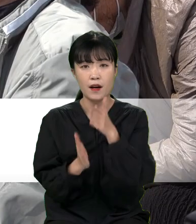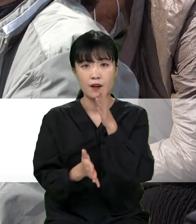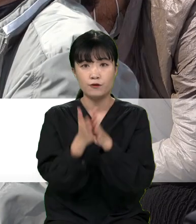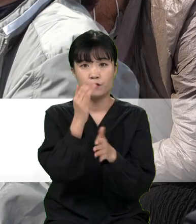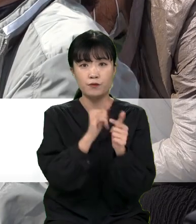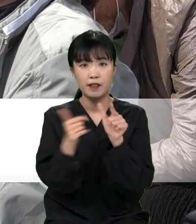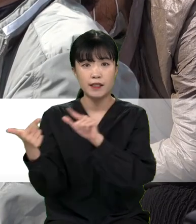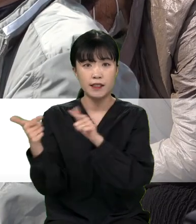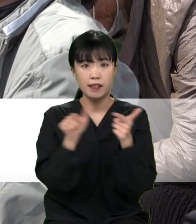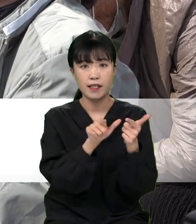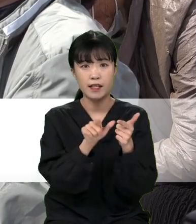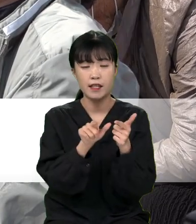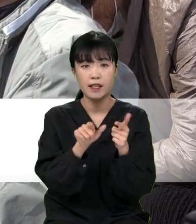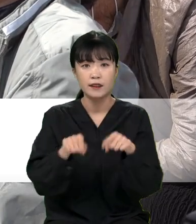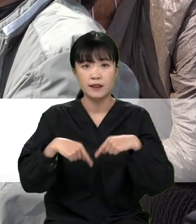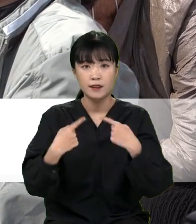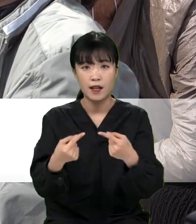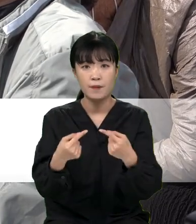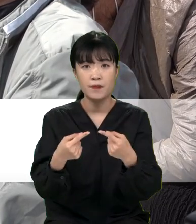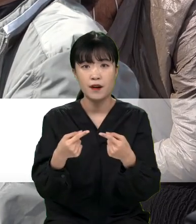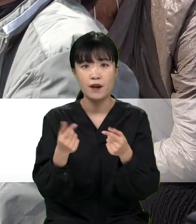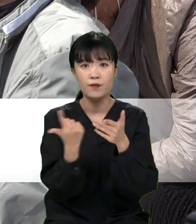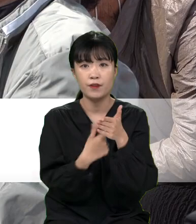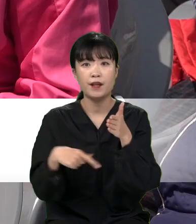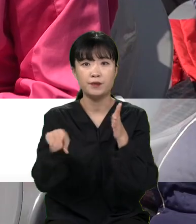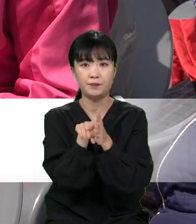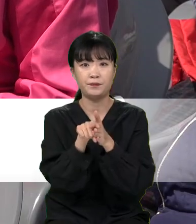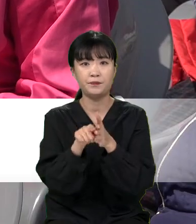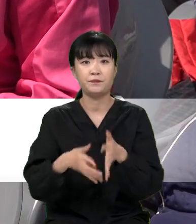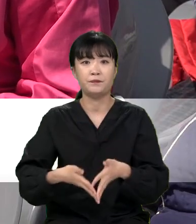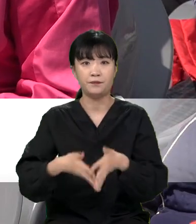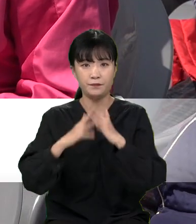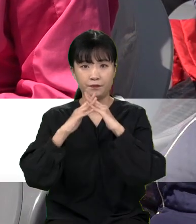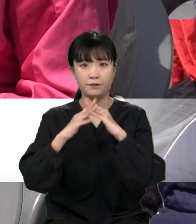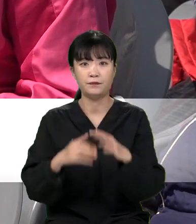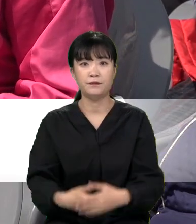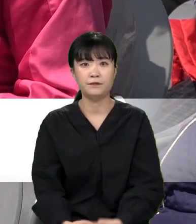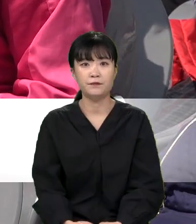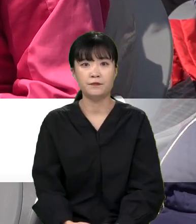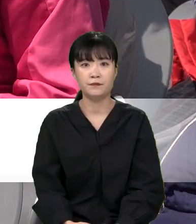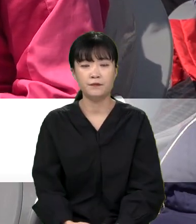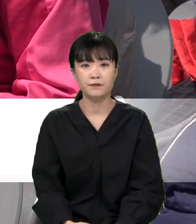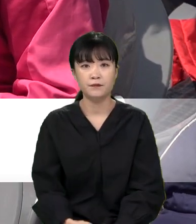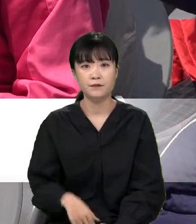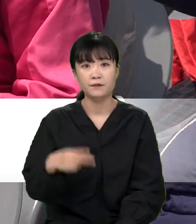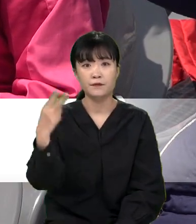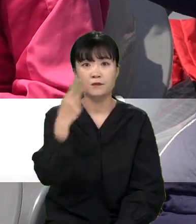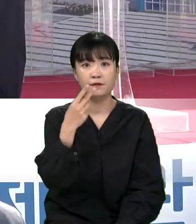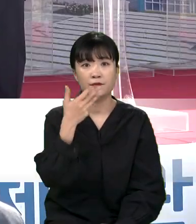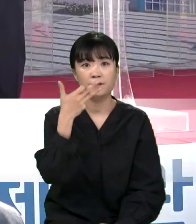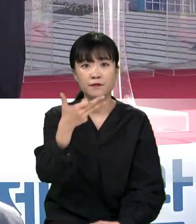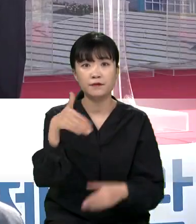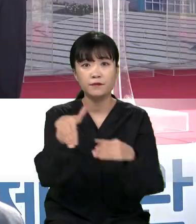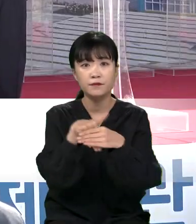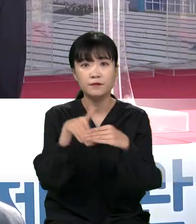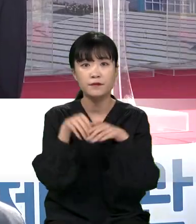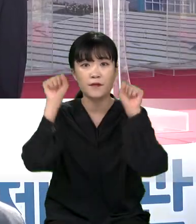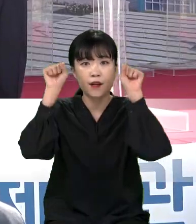기존 은민 체육관 시설을 대체 주민들의 생활 체육 참여기회를 확대하기 위해 건립 됩니다